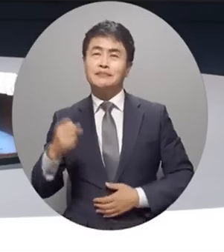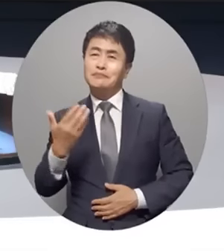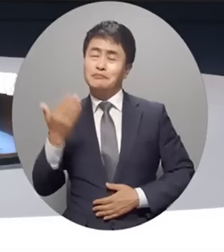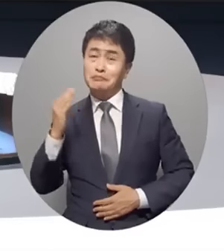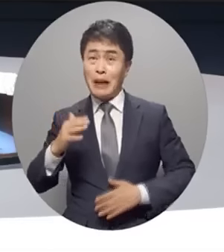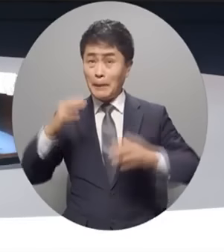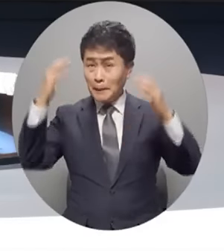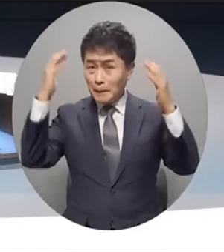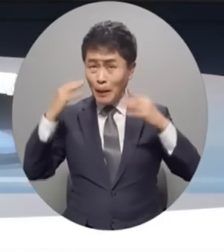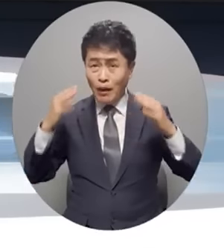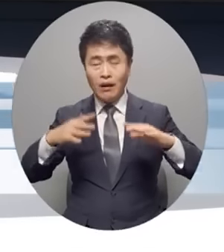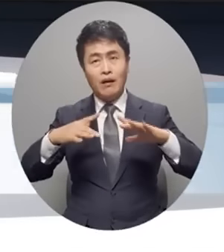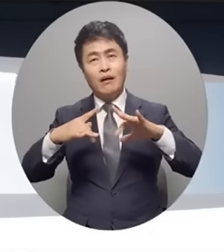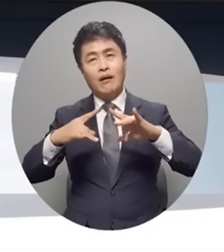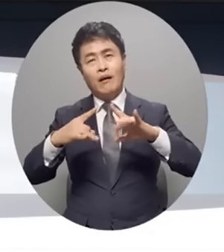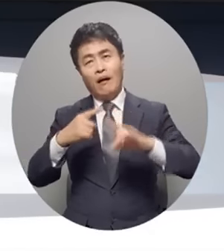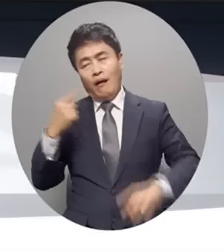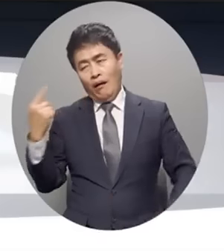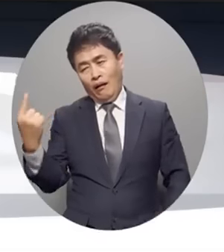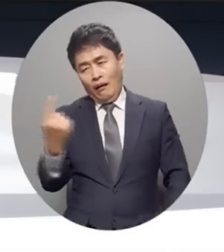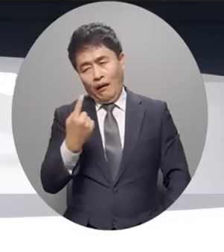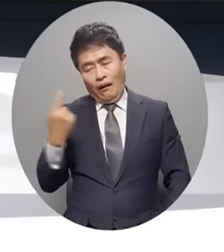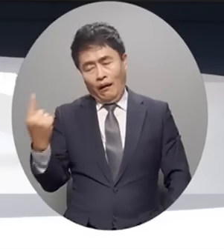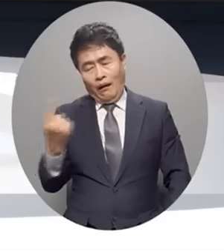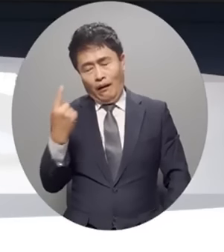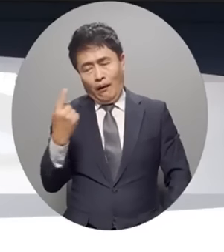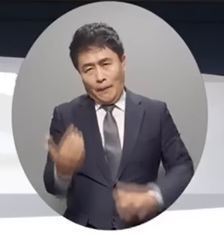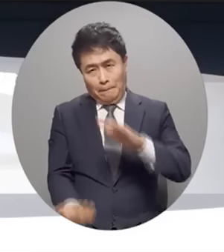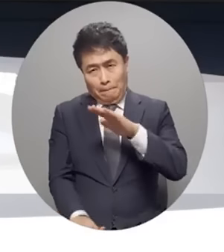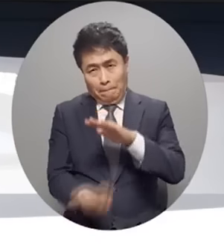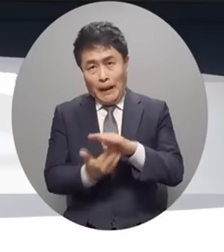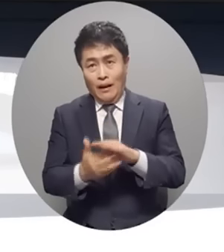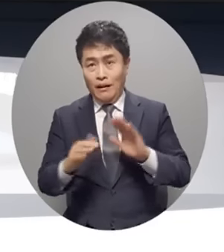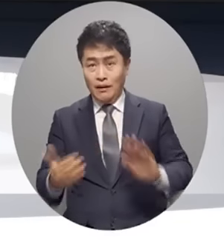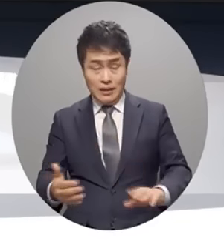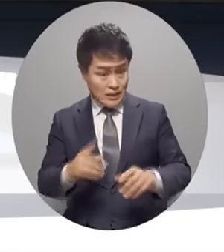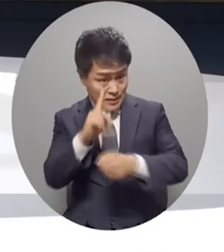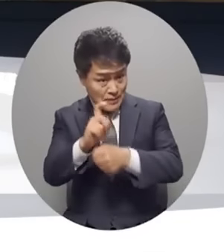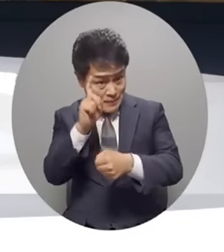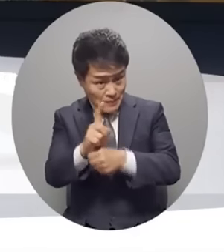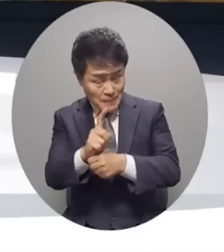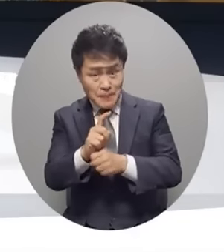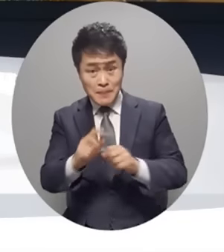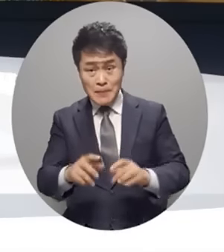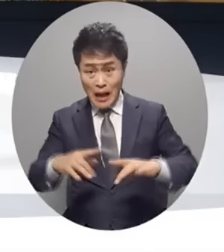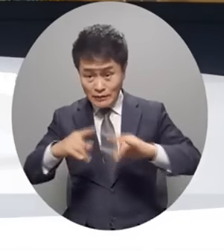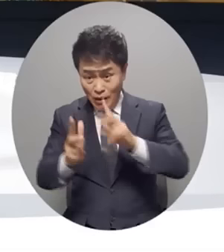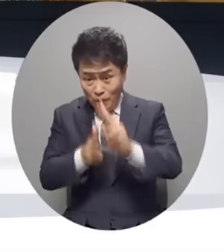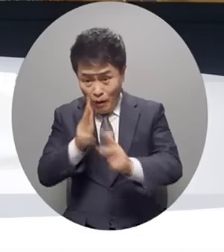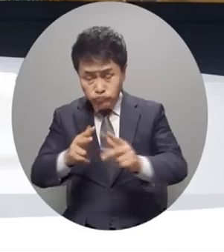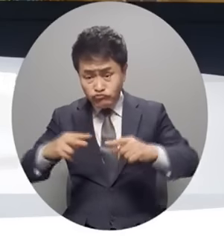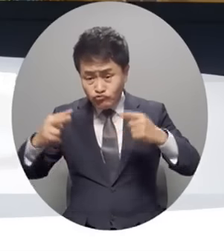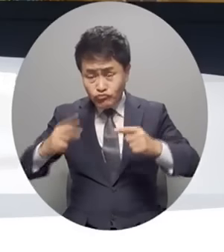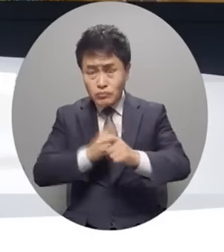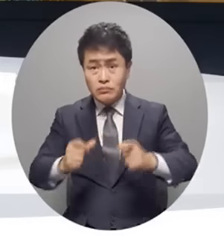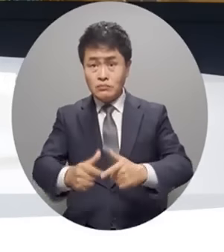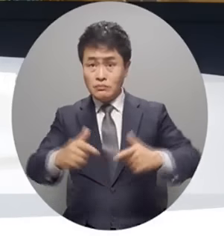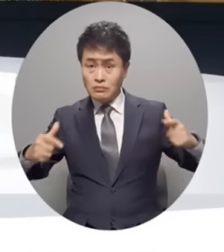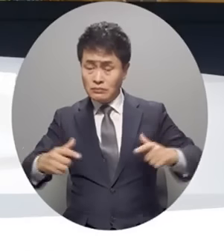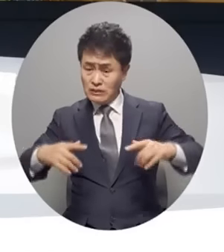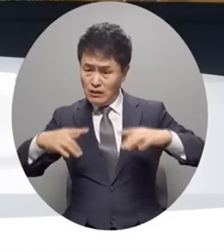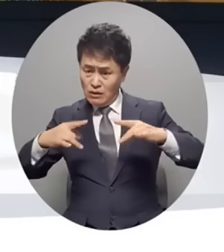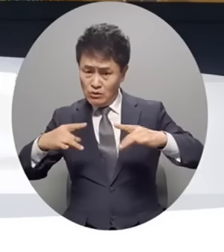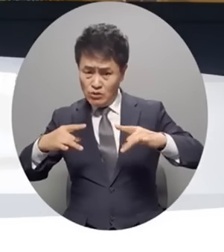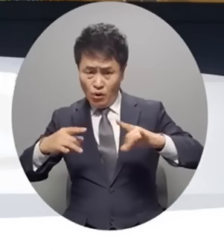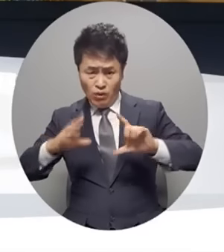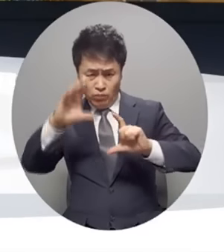또 요즘 폭염으로 전기 사용량이 만만치 않은데요. 지난 11년 사이 발전 시설이 2배 가까이 늘어 전력 대란에